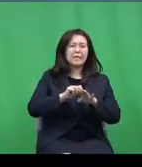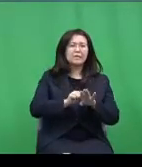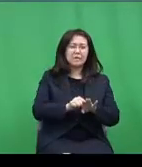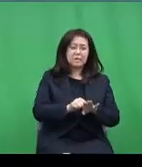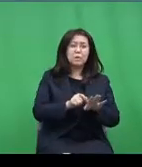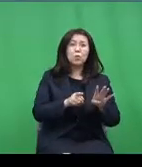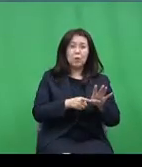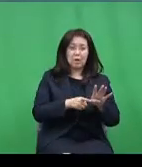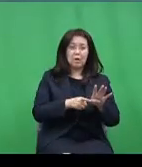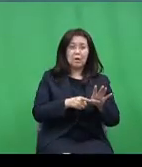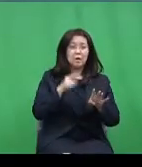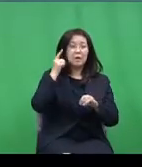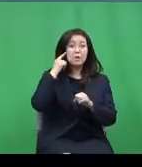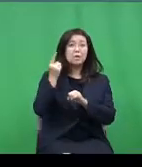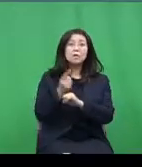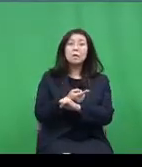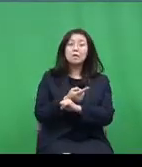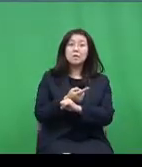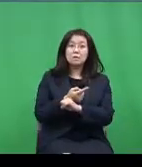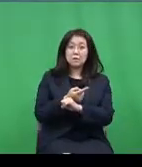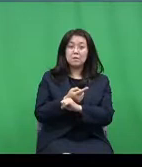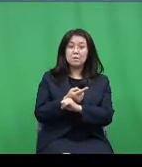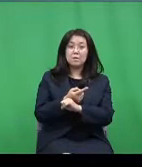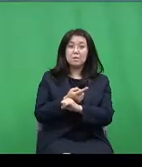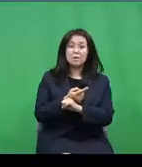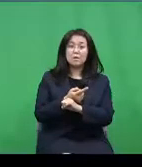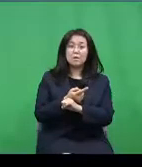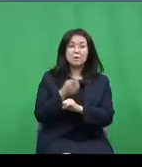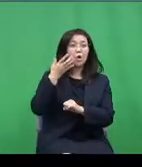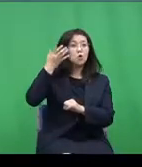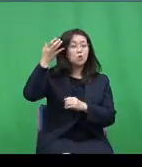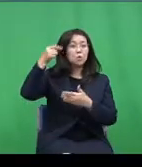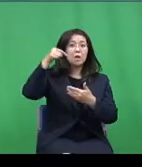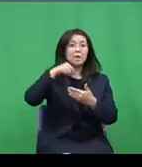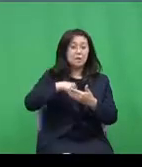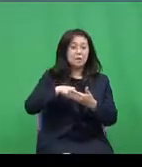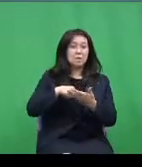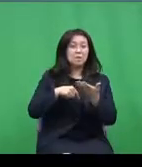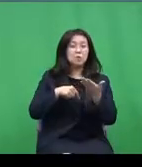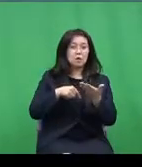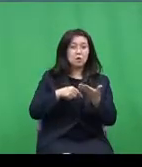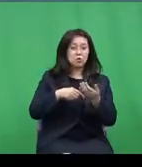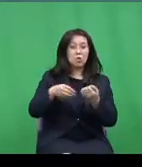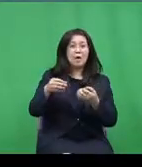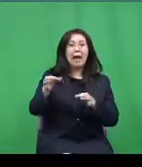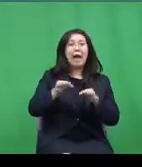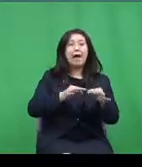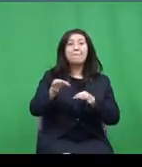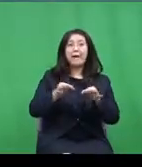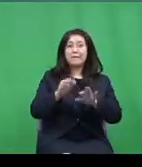は、まあ、意外と、まあ、今の販売状況が想定内なのか、今のこの足元の特殊な販売状況